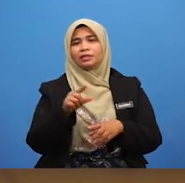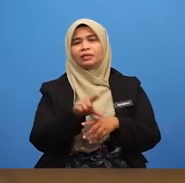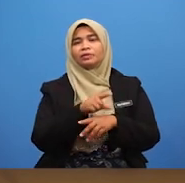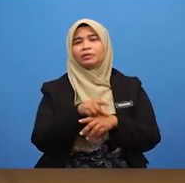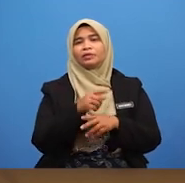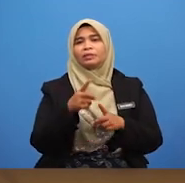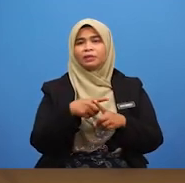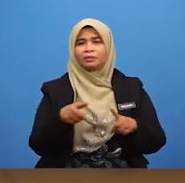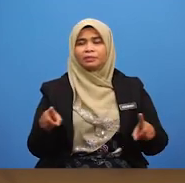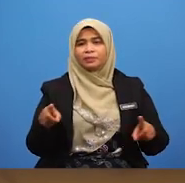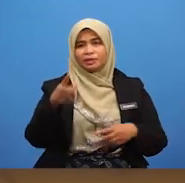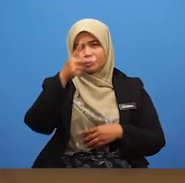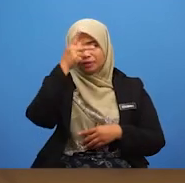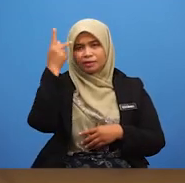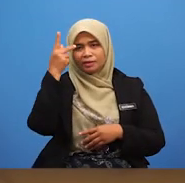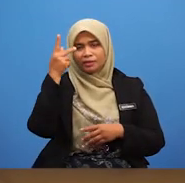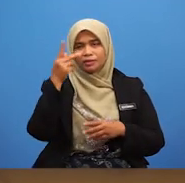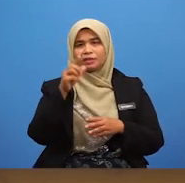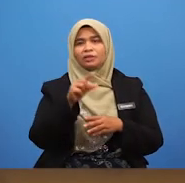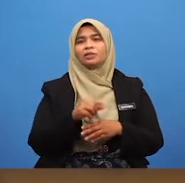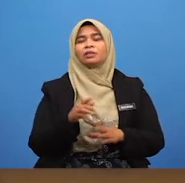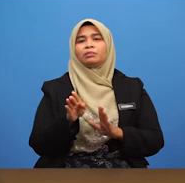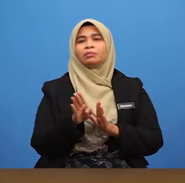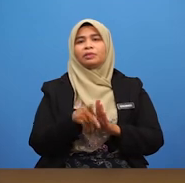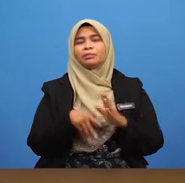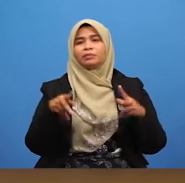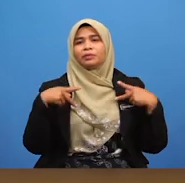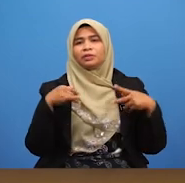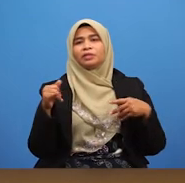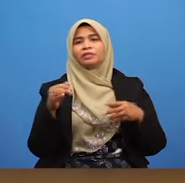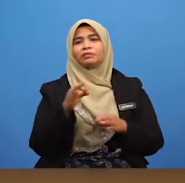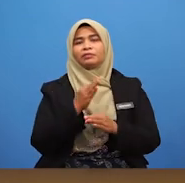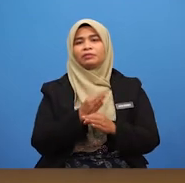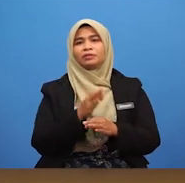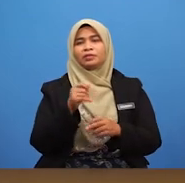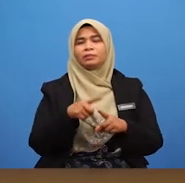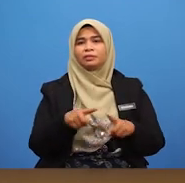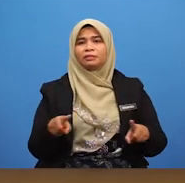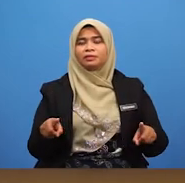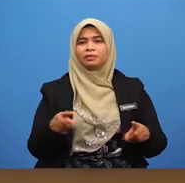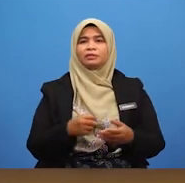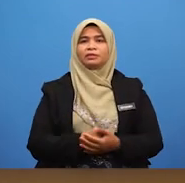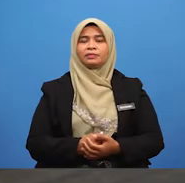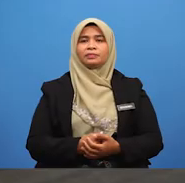berbeza kerana mempunyai fungsi yang berbeza.